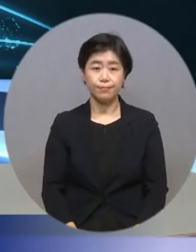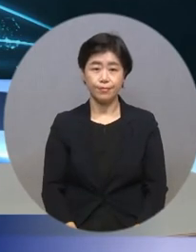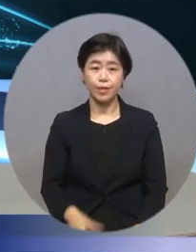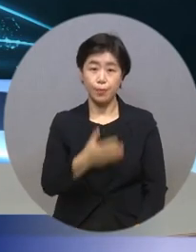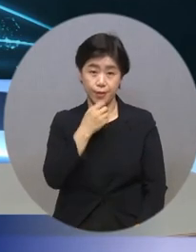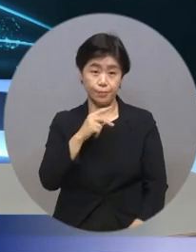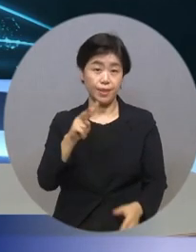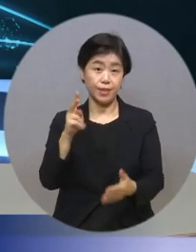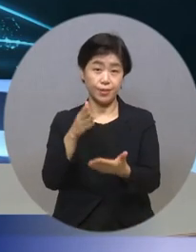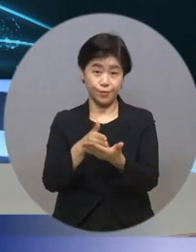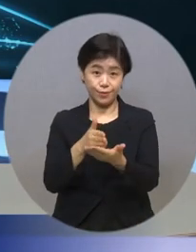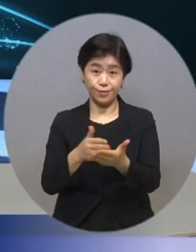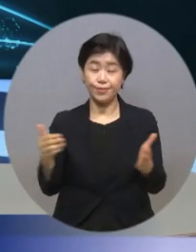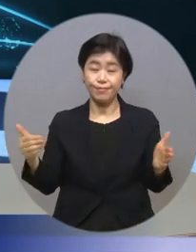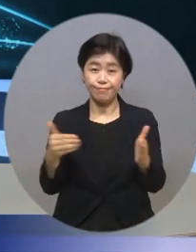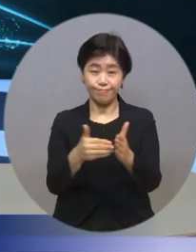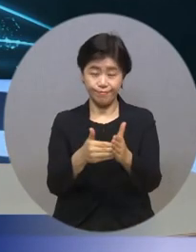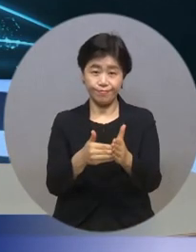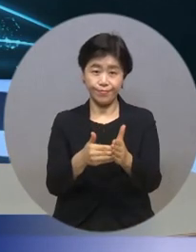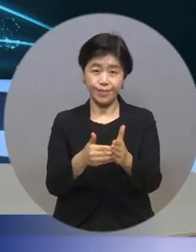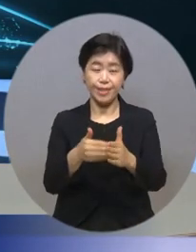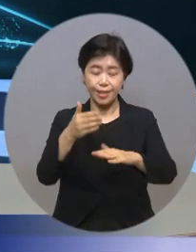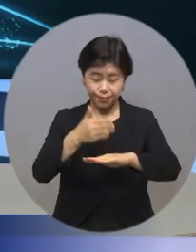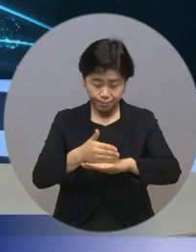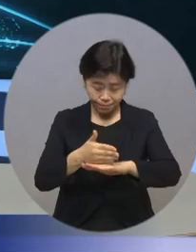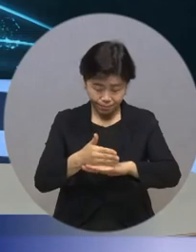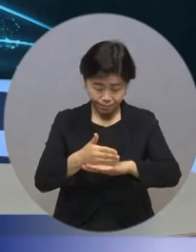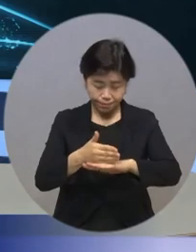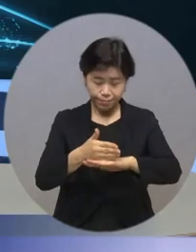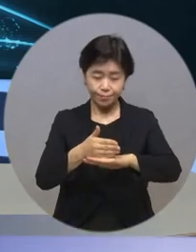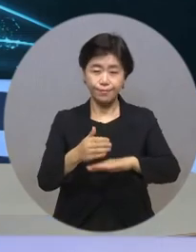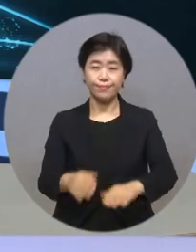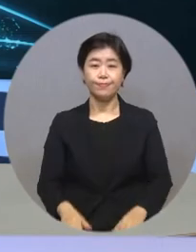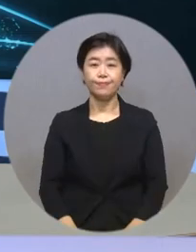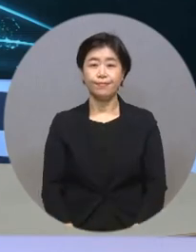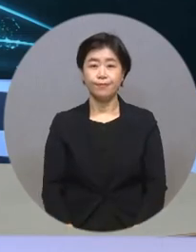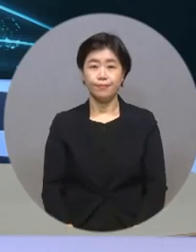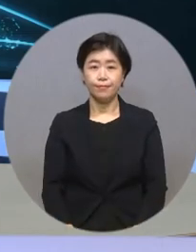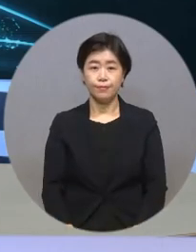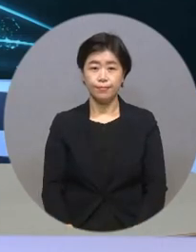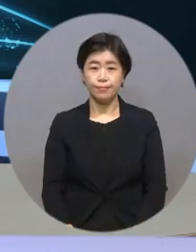복지TV 뉴스를 마칩니다. 시청해주신 여러분 고맙습니다.